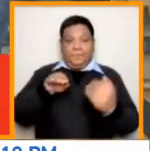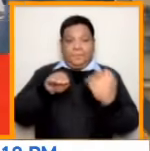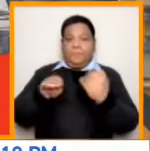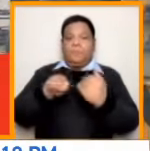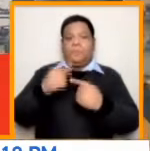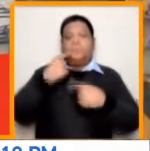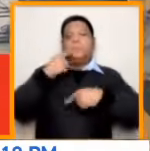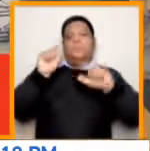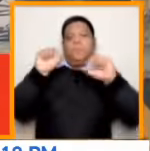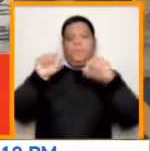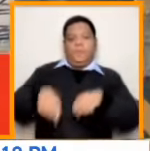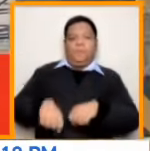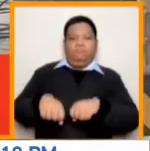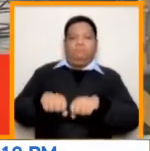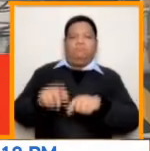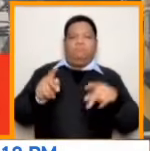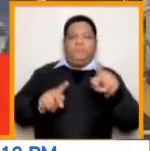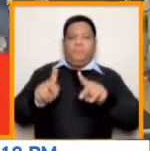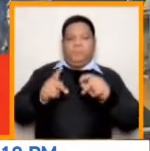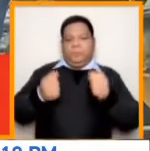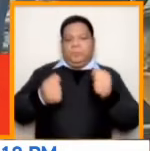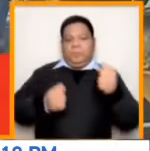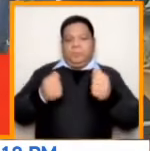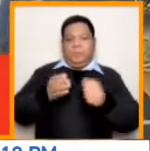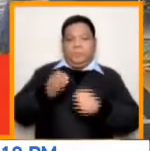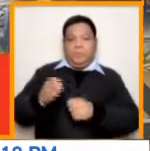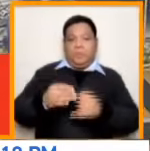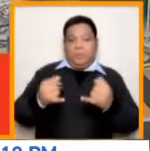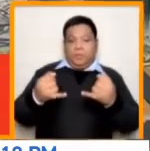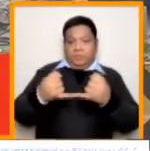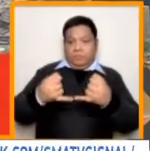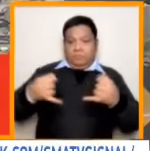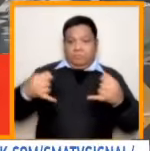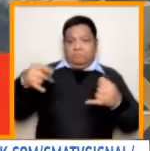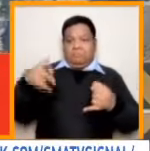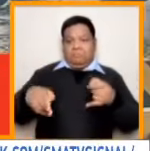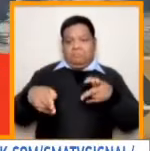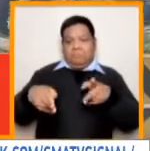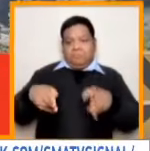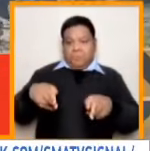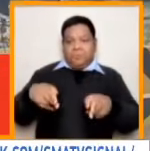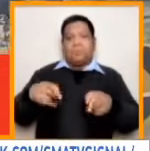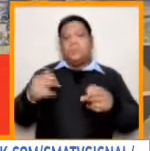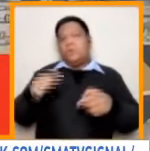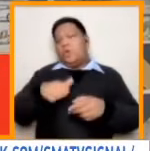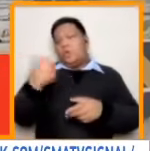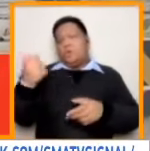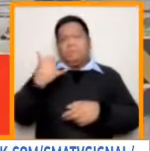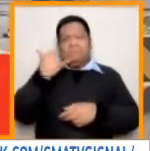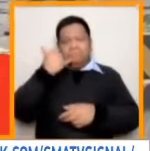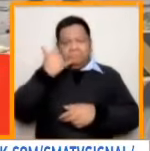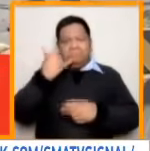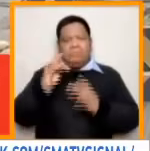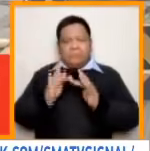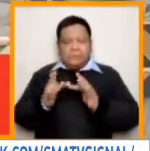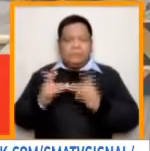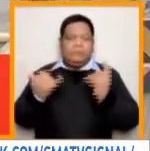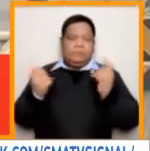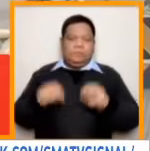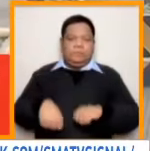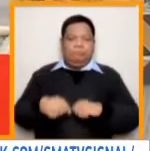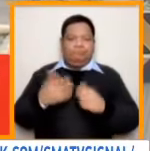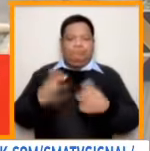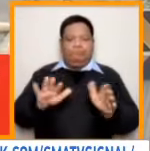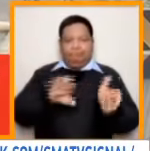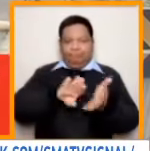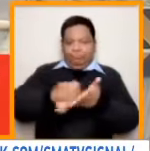mga motorista. Nakat yung kawad ng kuryente habang yung iba naman ay communication cables kaya naigilid na rin yan. Bagyan nagsisikip din po